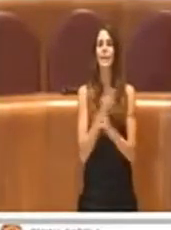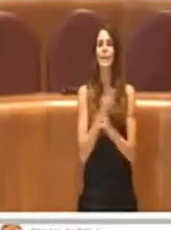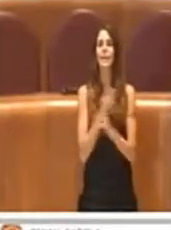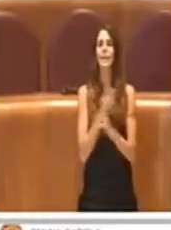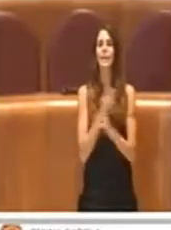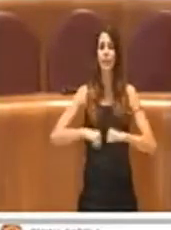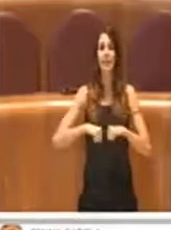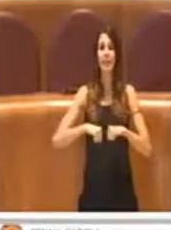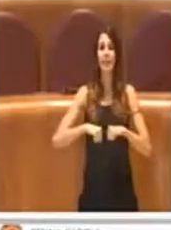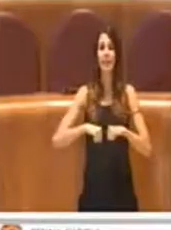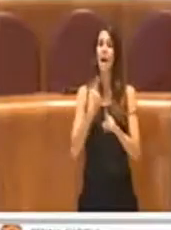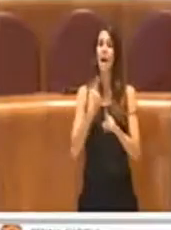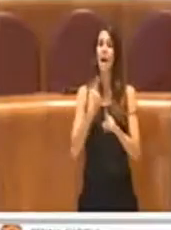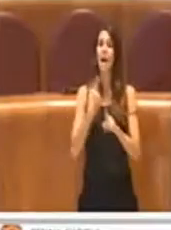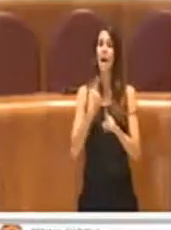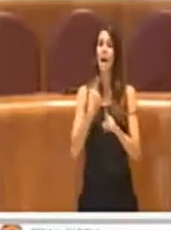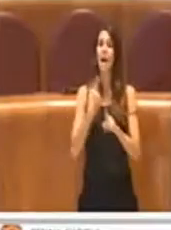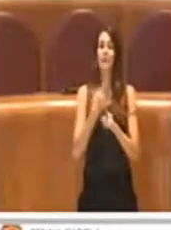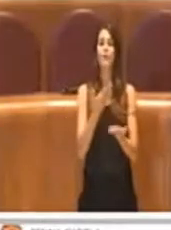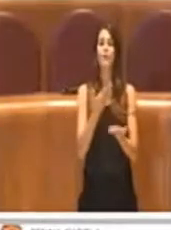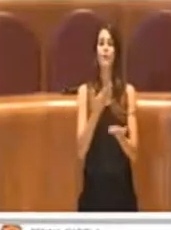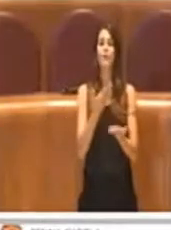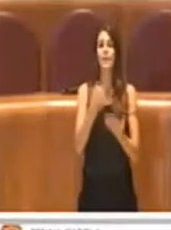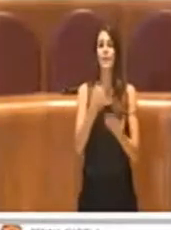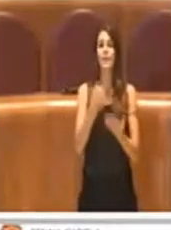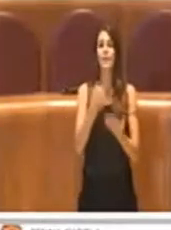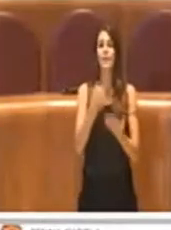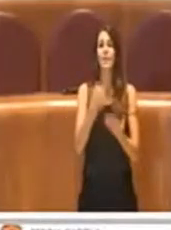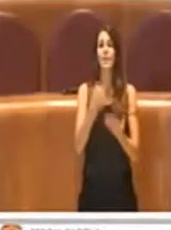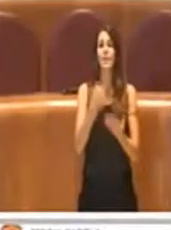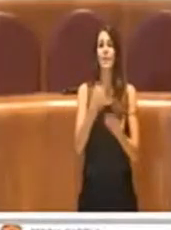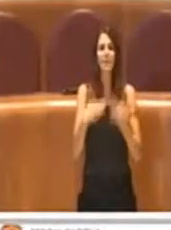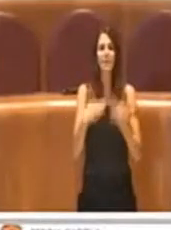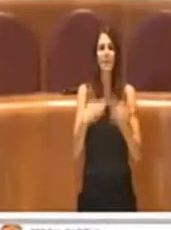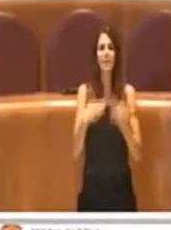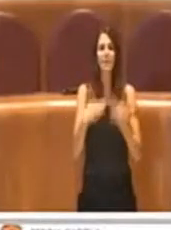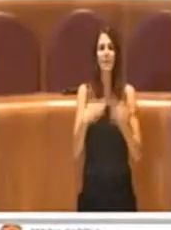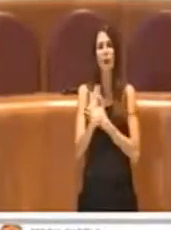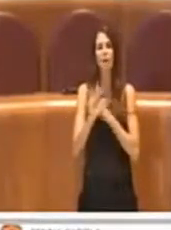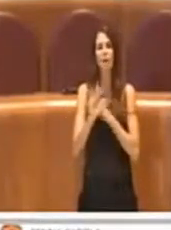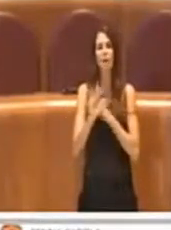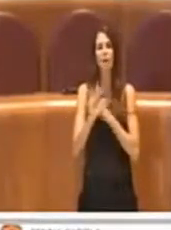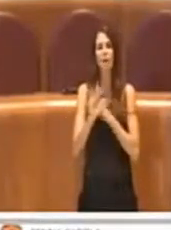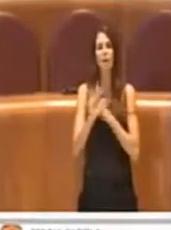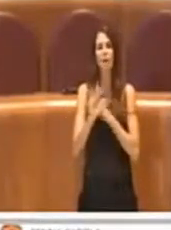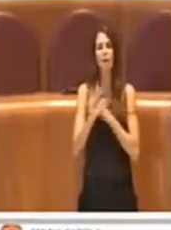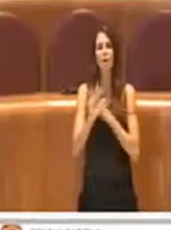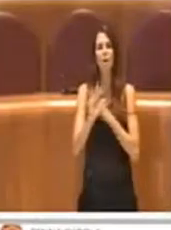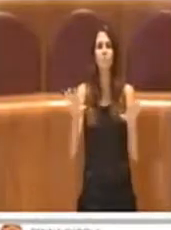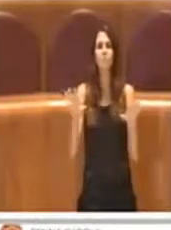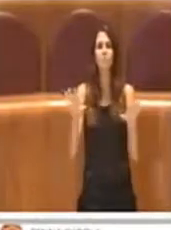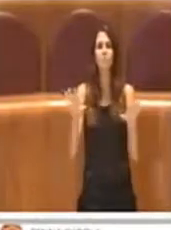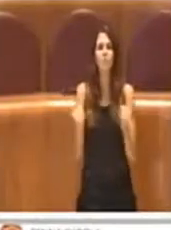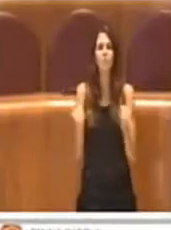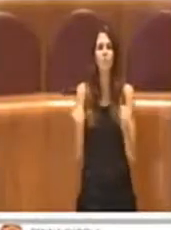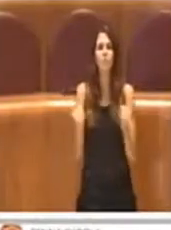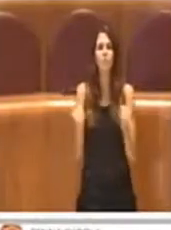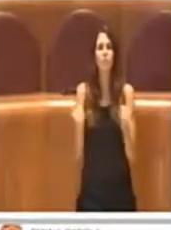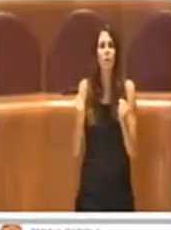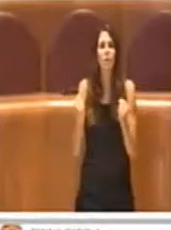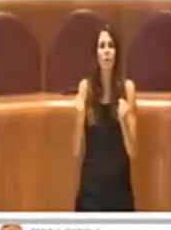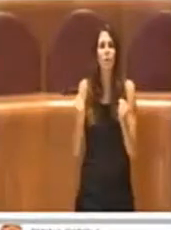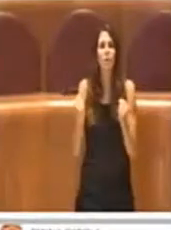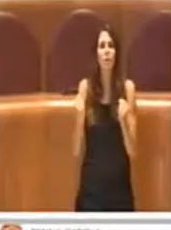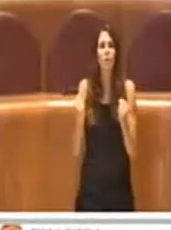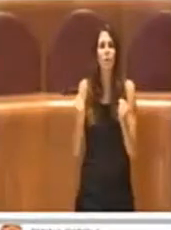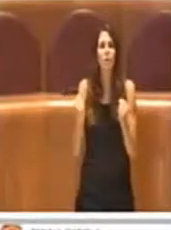di provvedimenti della giurisprudenza amministrativa passati in giudicato, sia su iniziativa di Roma Capitale, cui iter, però solo nel caso in cui